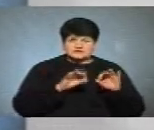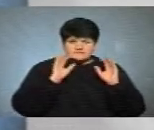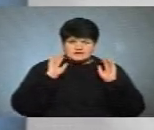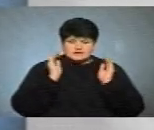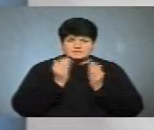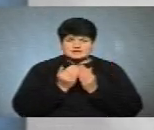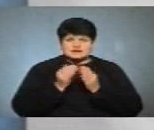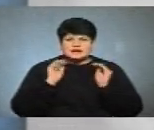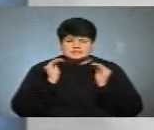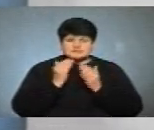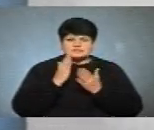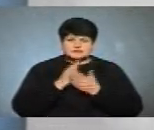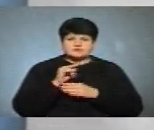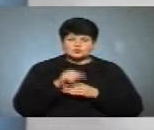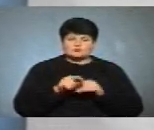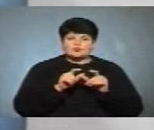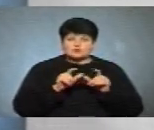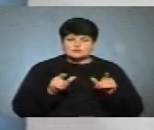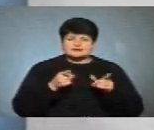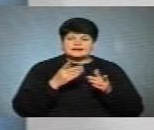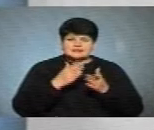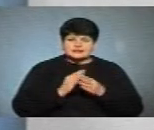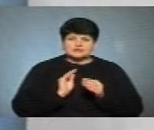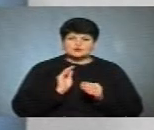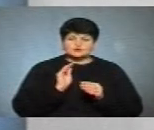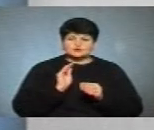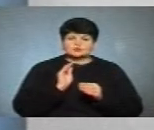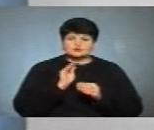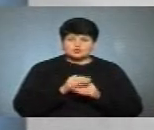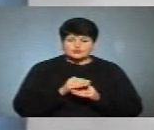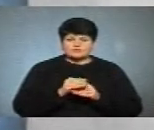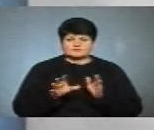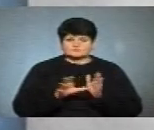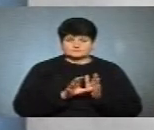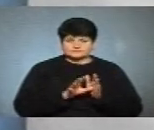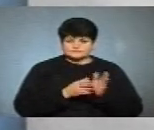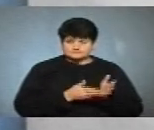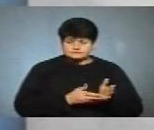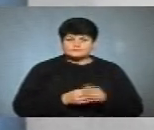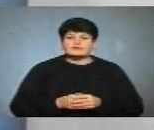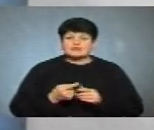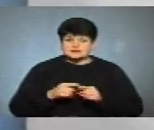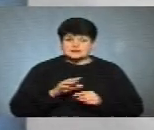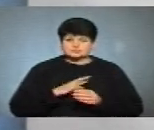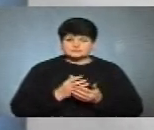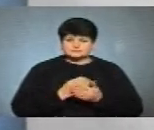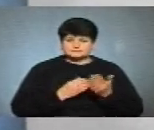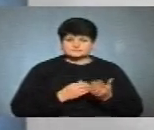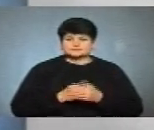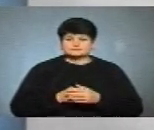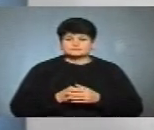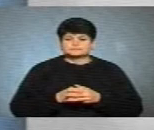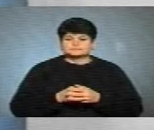а реанімація знаходиться в тому корпусі, де є додаткове джерело живлення. Це такі були виявлені.